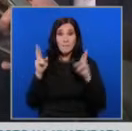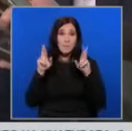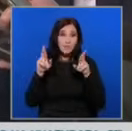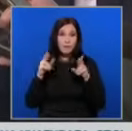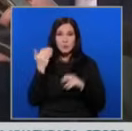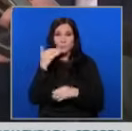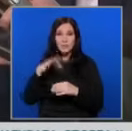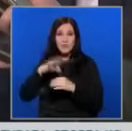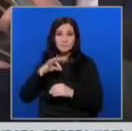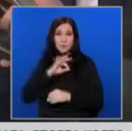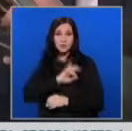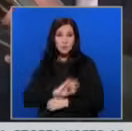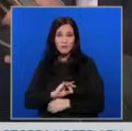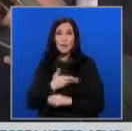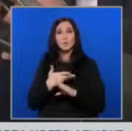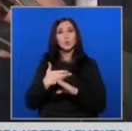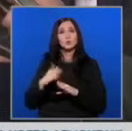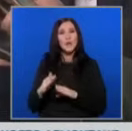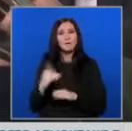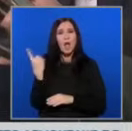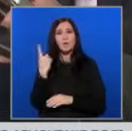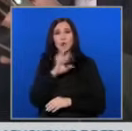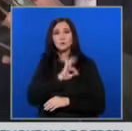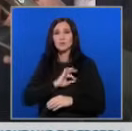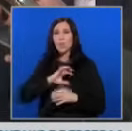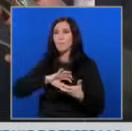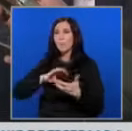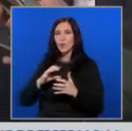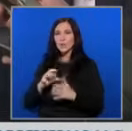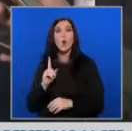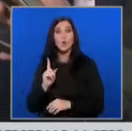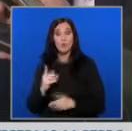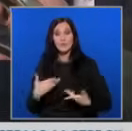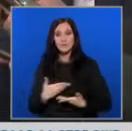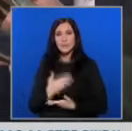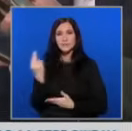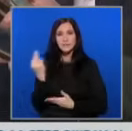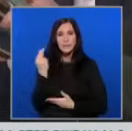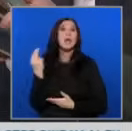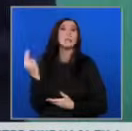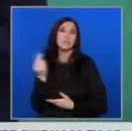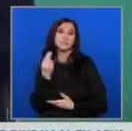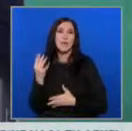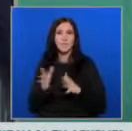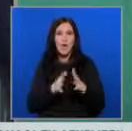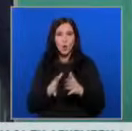се на добър изборен резултат и на продължаване на една успешна политика, която е в интерес на Сърбия и сръбския народ. Според лидера